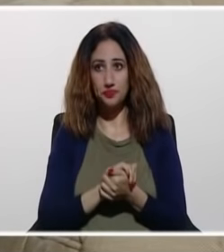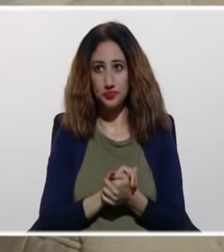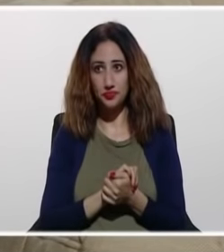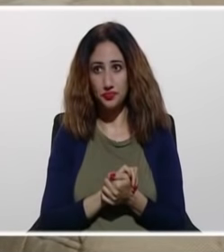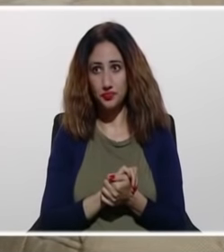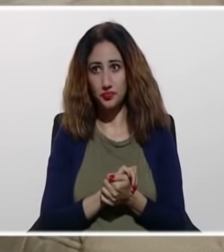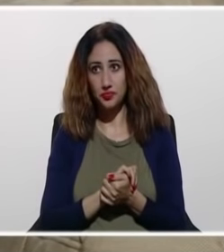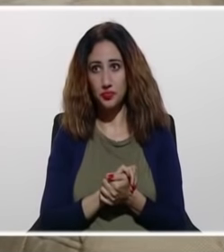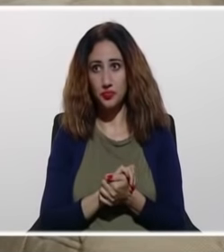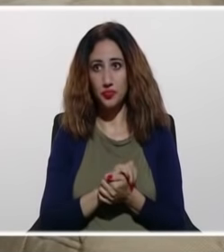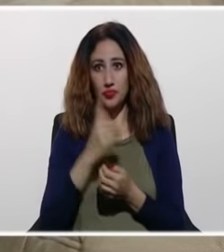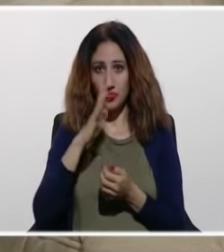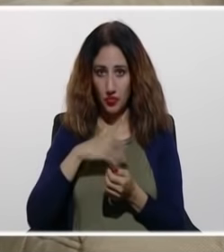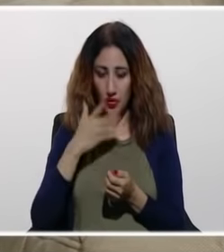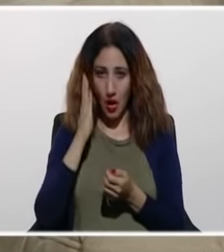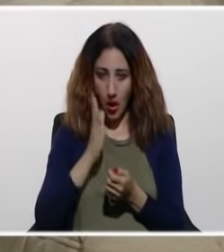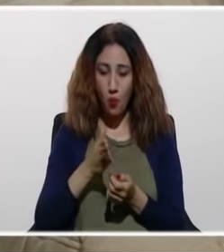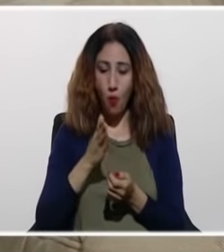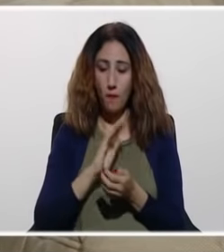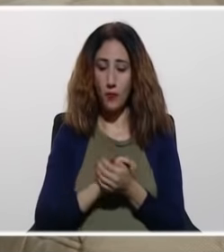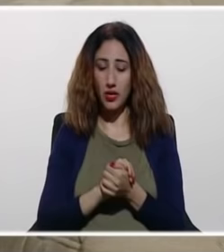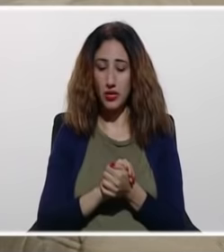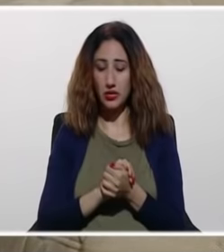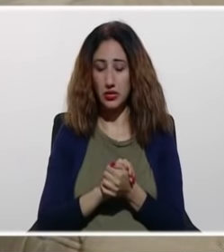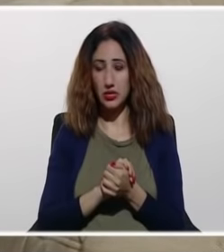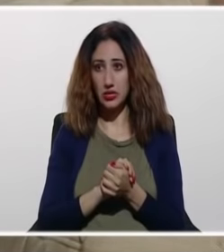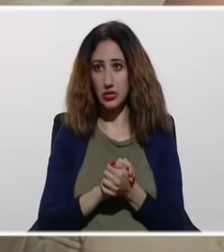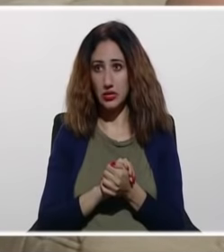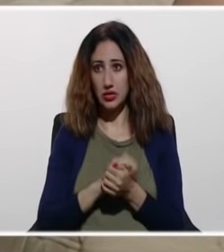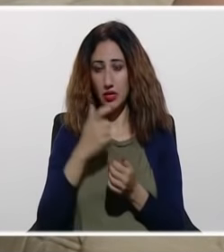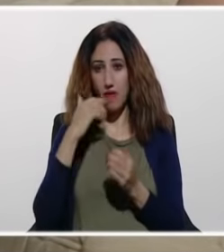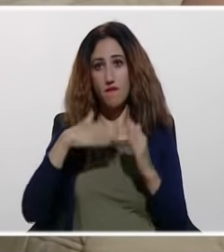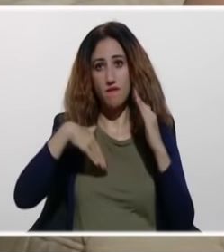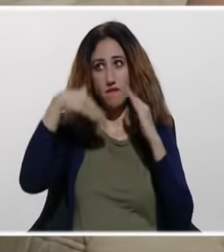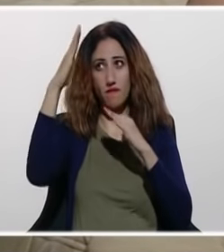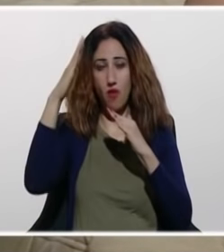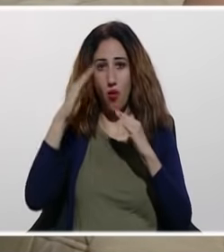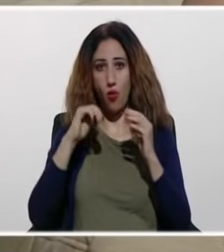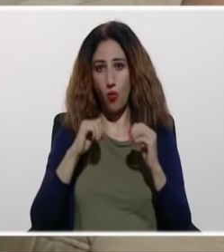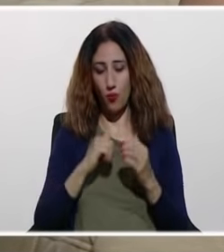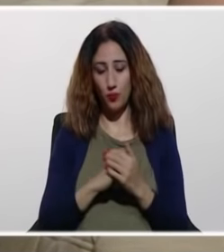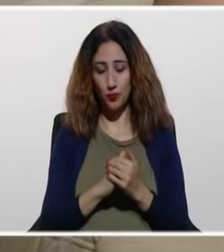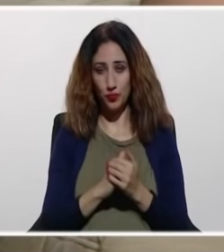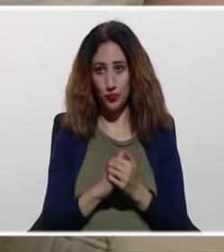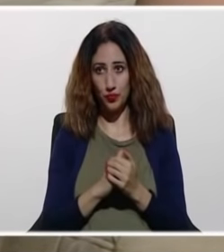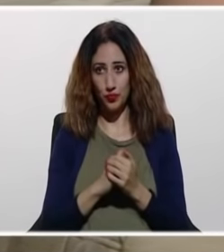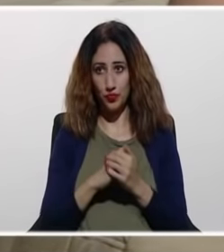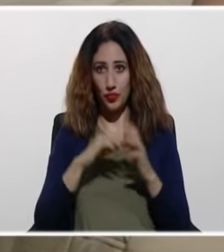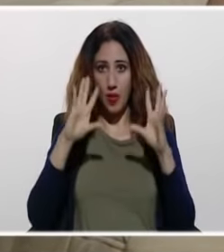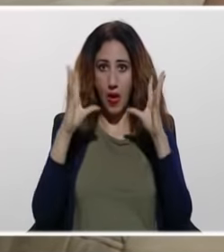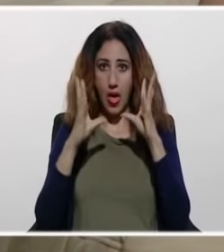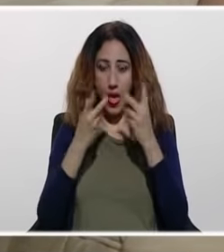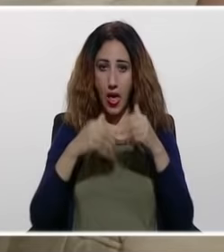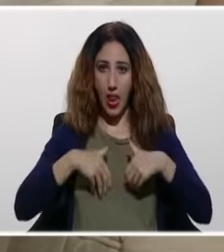في ارنولد برو سترونج وومن، دي تعتبر توب في الالعاب، يعني بتجمع كل